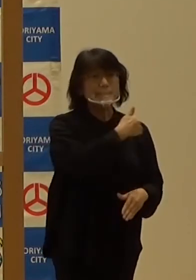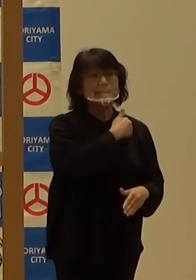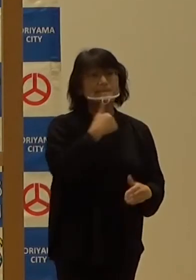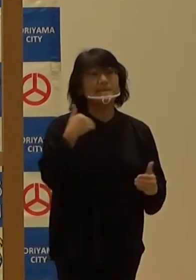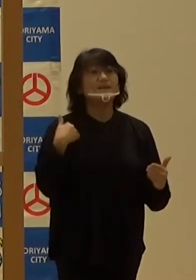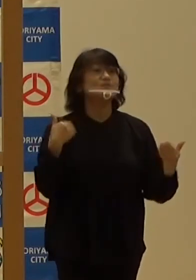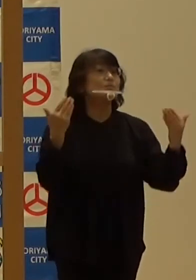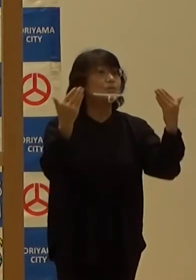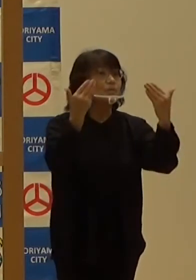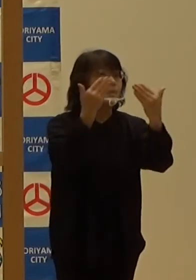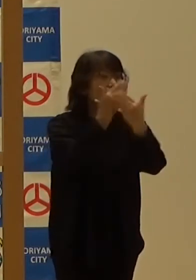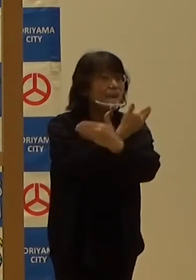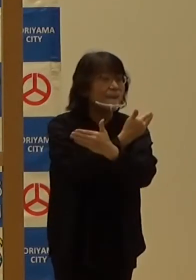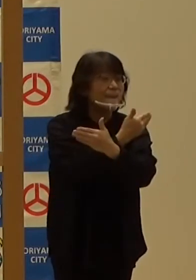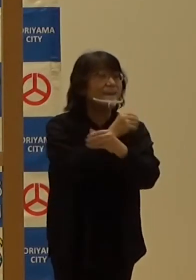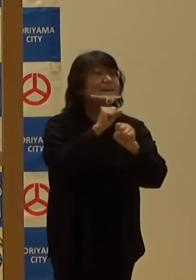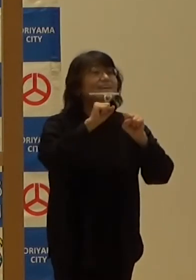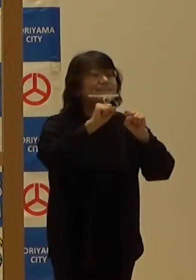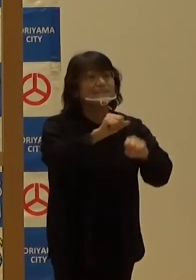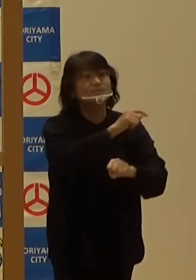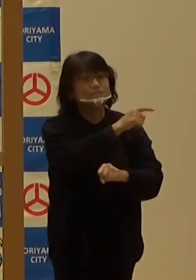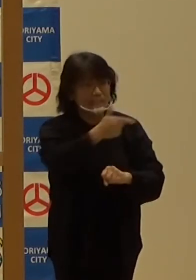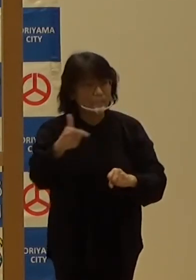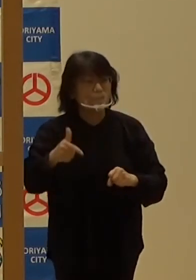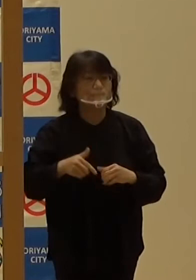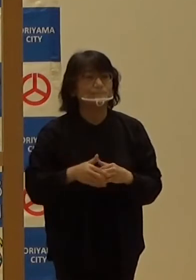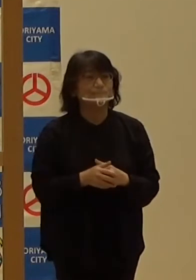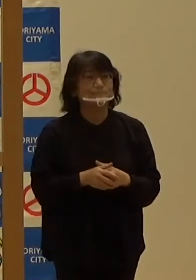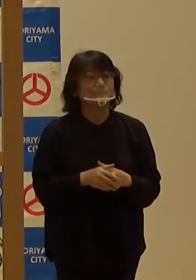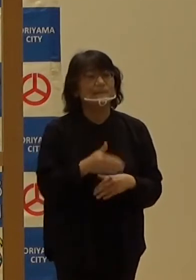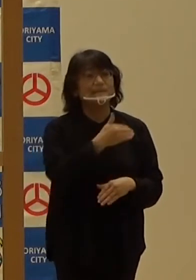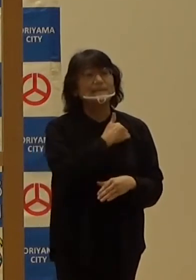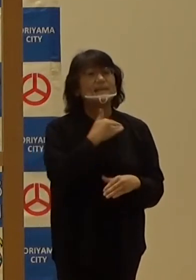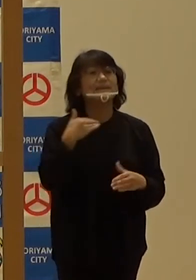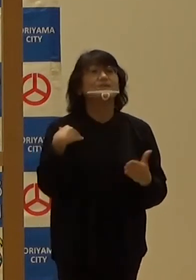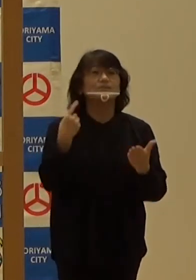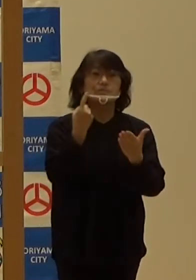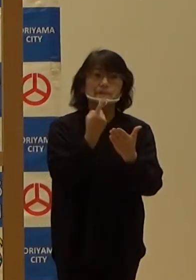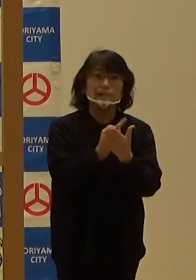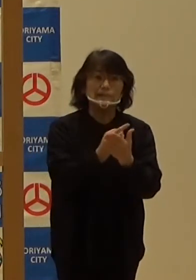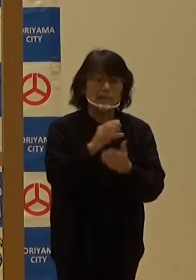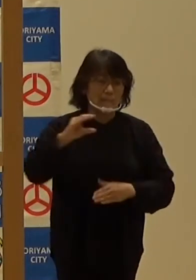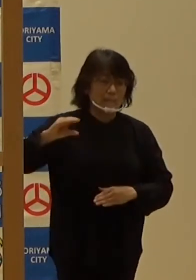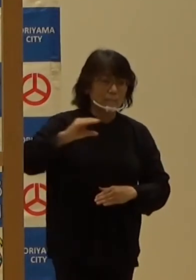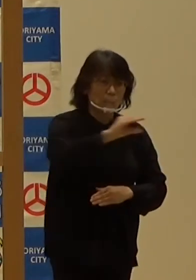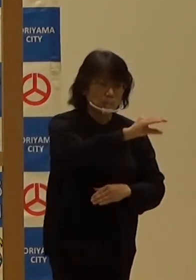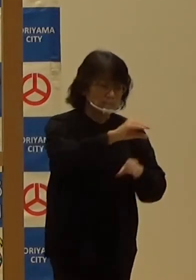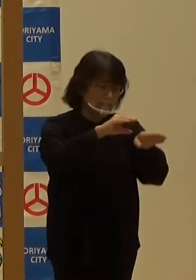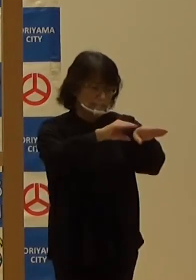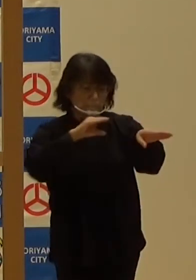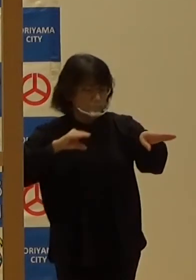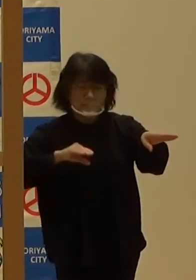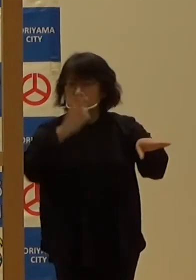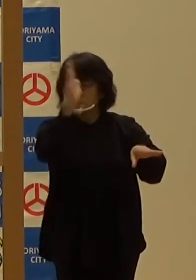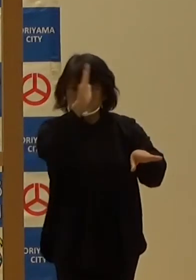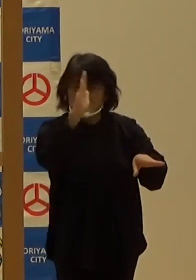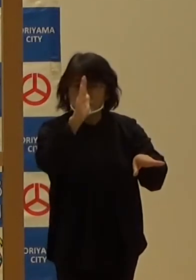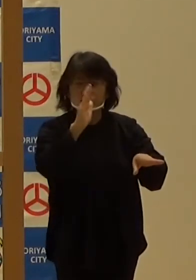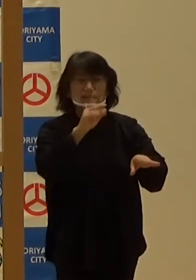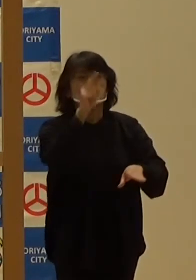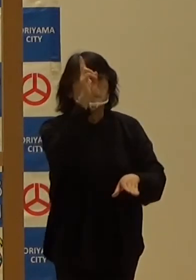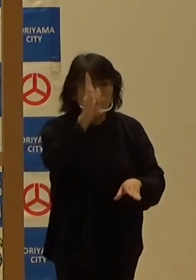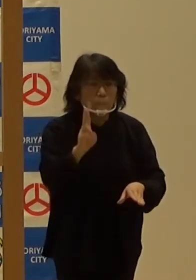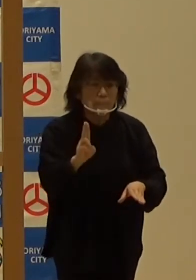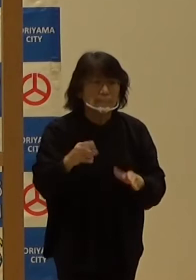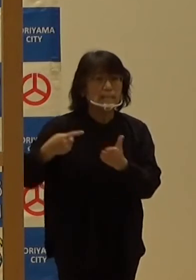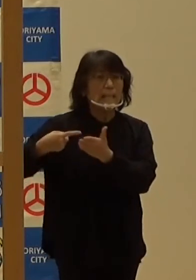情報の伝達方式も今考えているところなので、できる限りそういう交通渋滞にならないような努力はしていきたいというふうに考